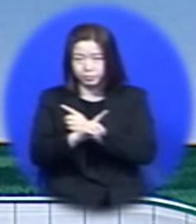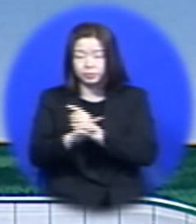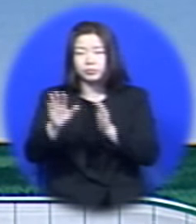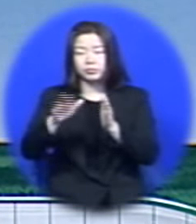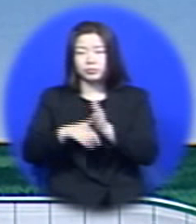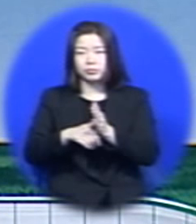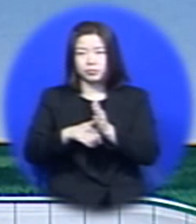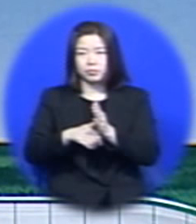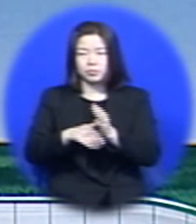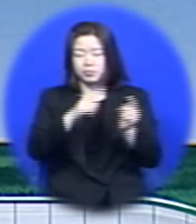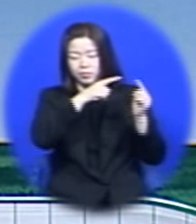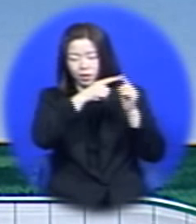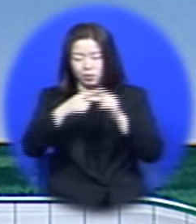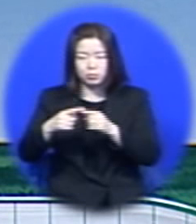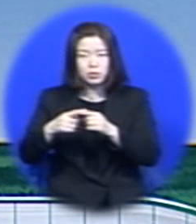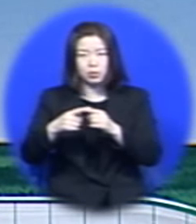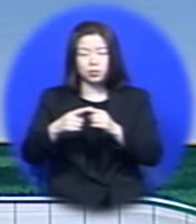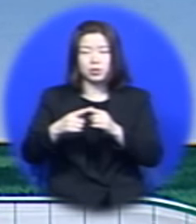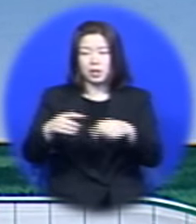반대하는 사람 편에 서십시오.